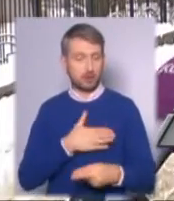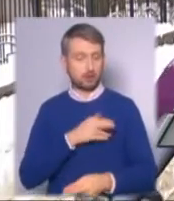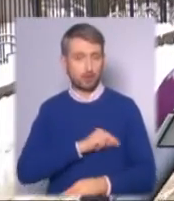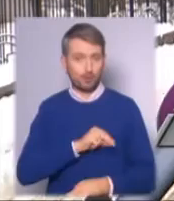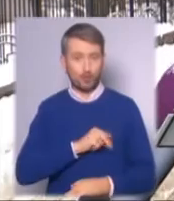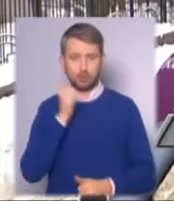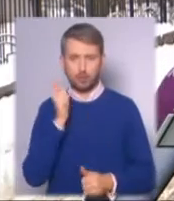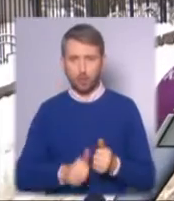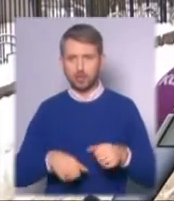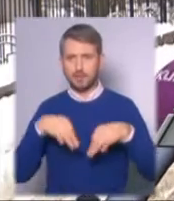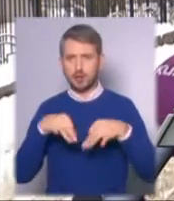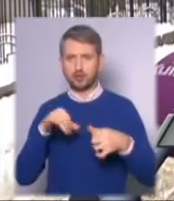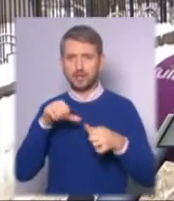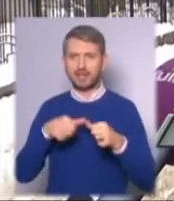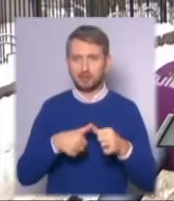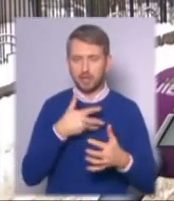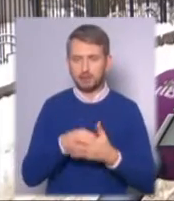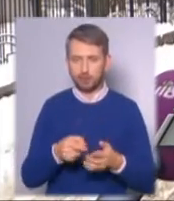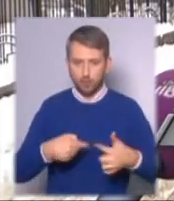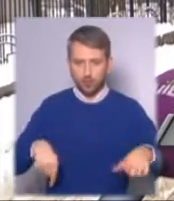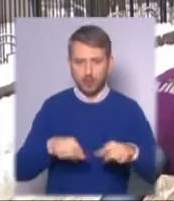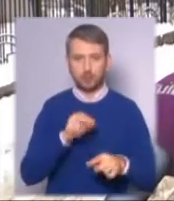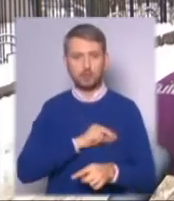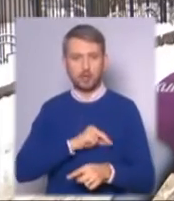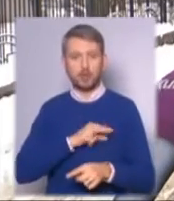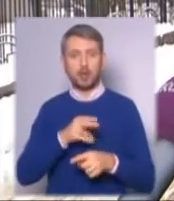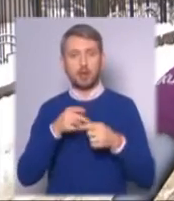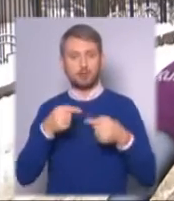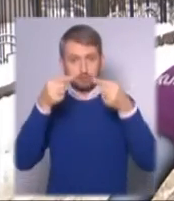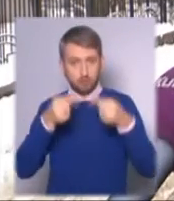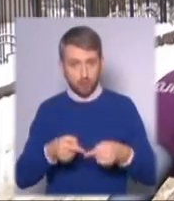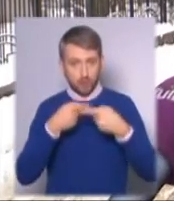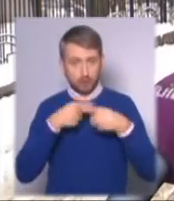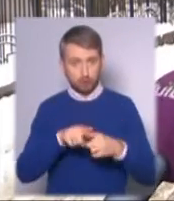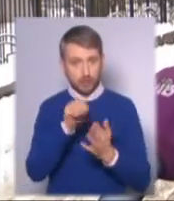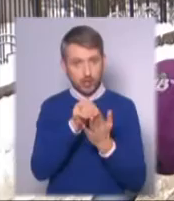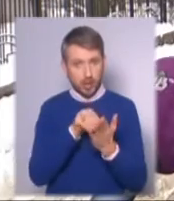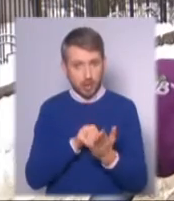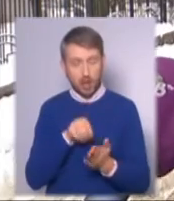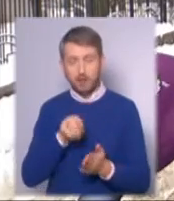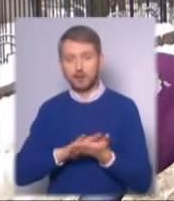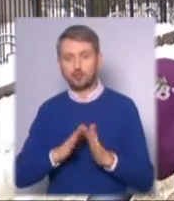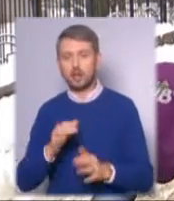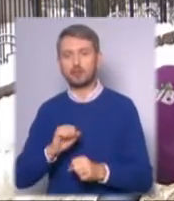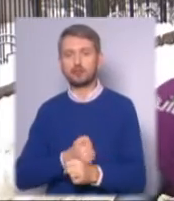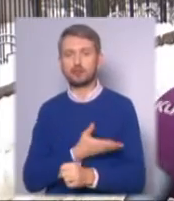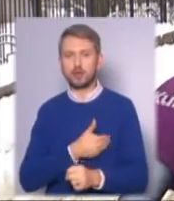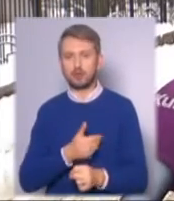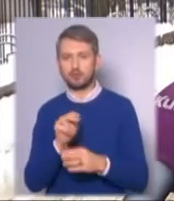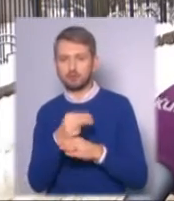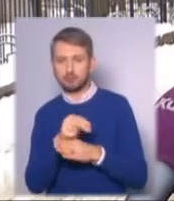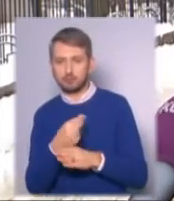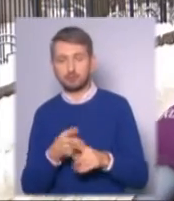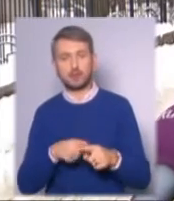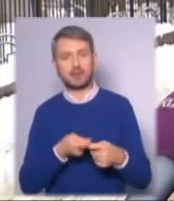кожна машина закріплена за своїм участком, працює по технологічній карті, а дані ситуації змушують нас певні робити корективи, що